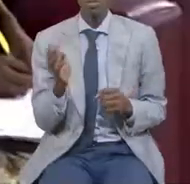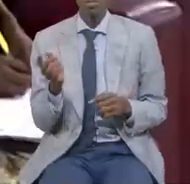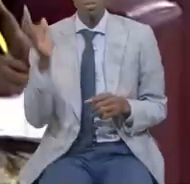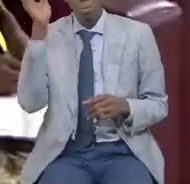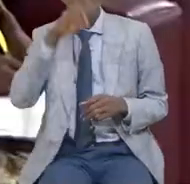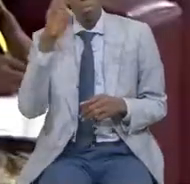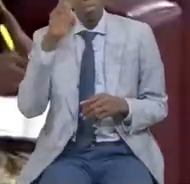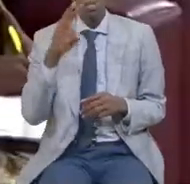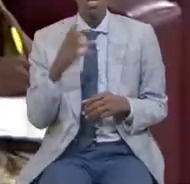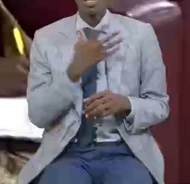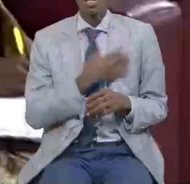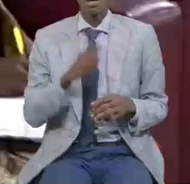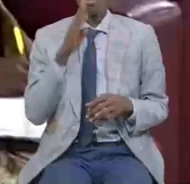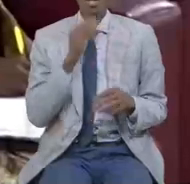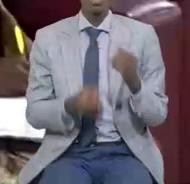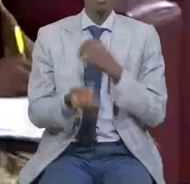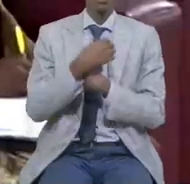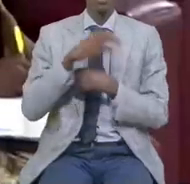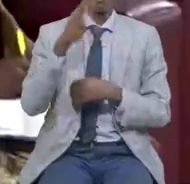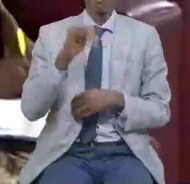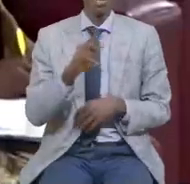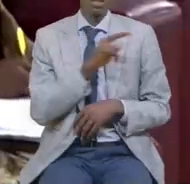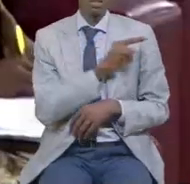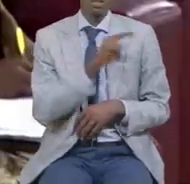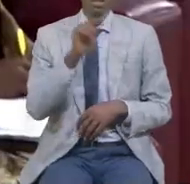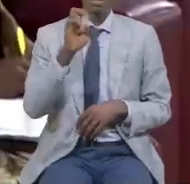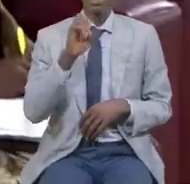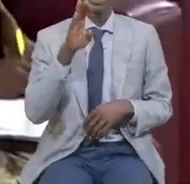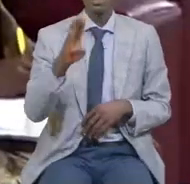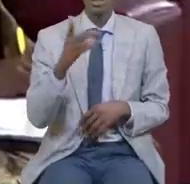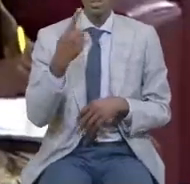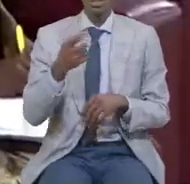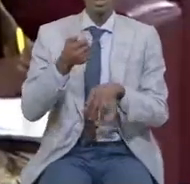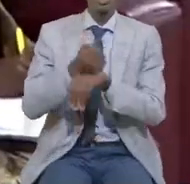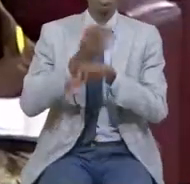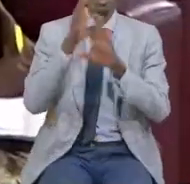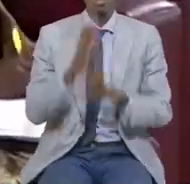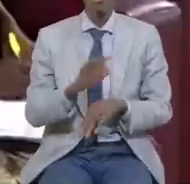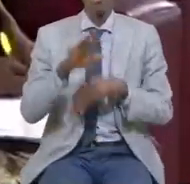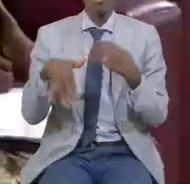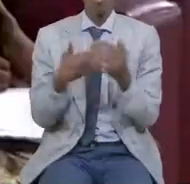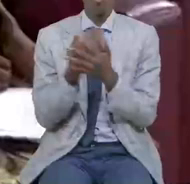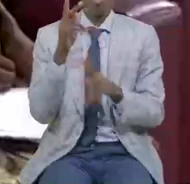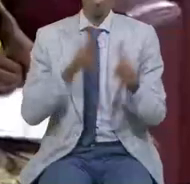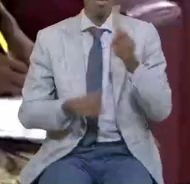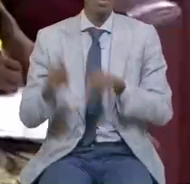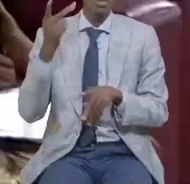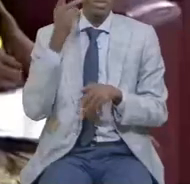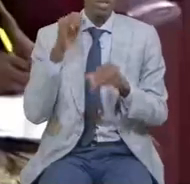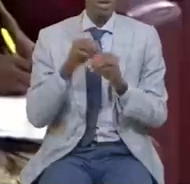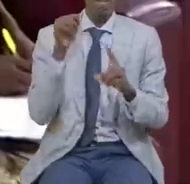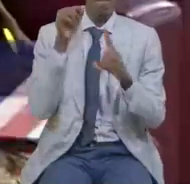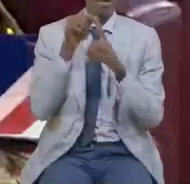par Nebuchadnezzar, le blasphémateur de tout? Numéro 1 ici. Numéro 1